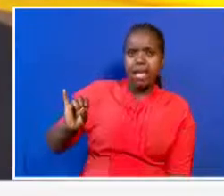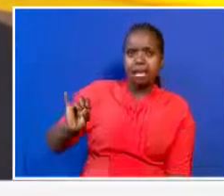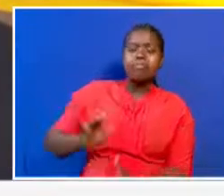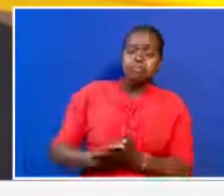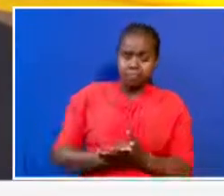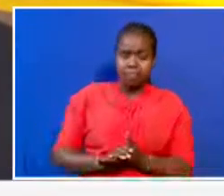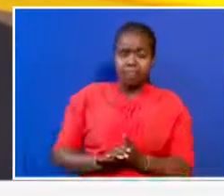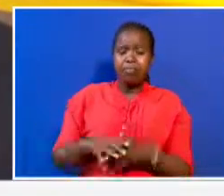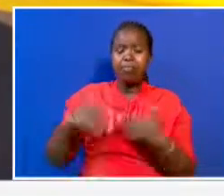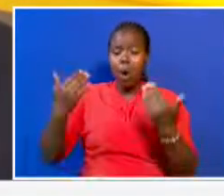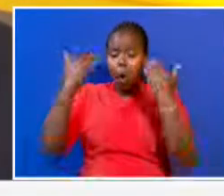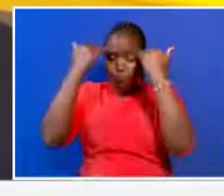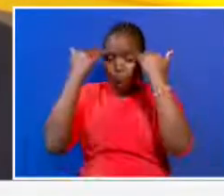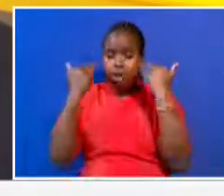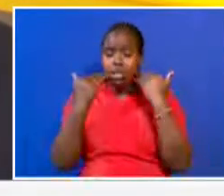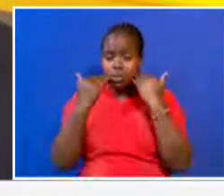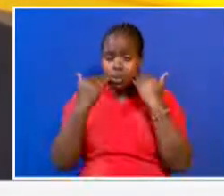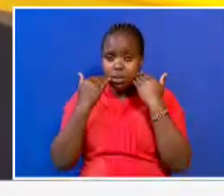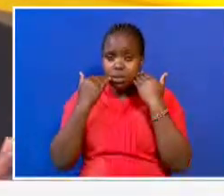mahakama